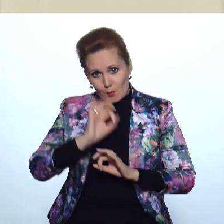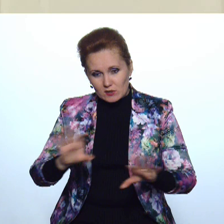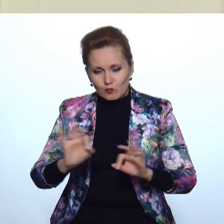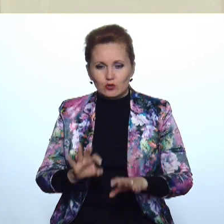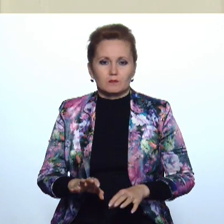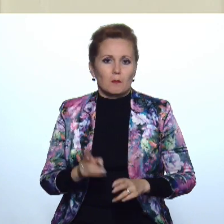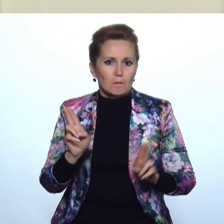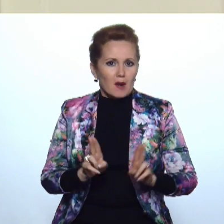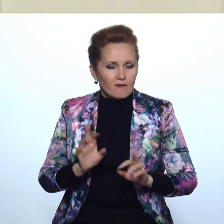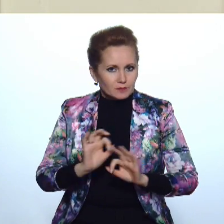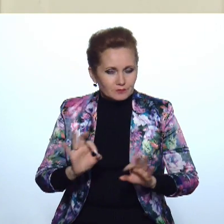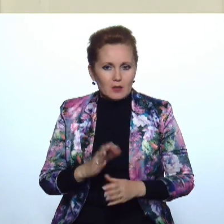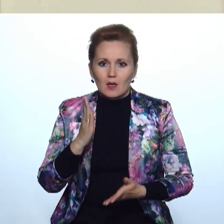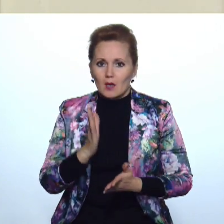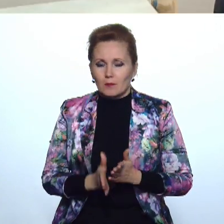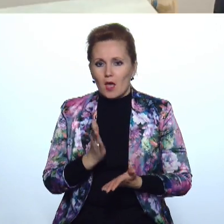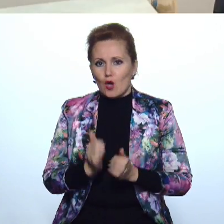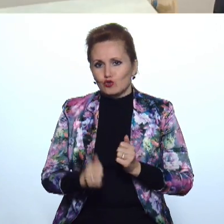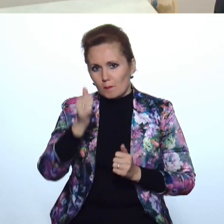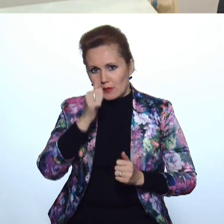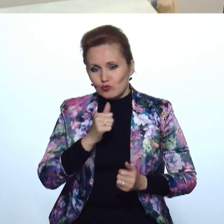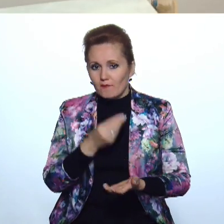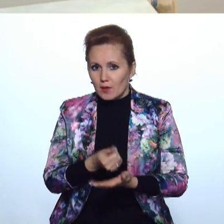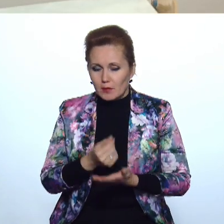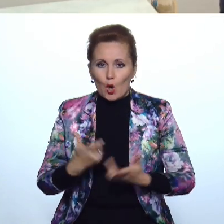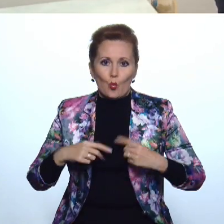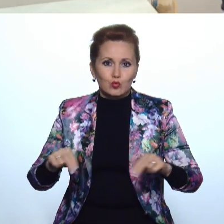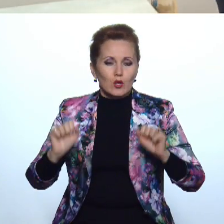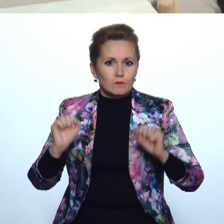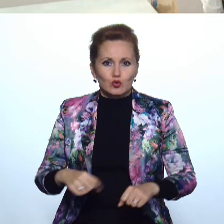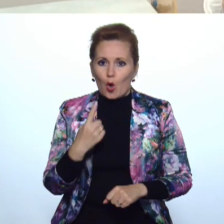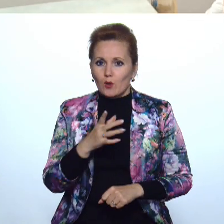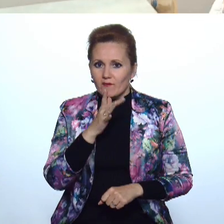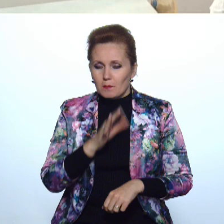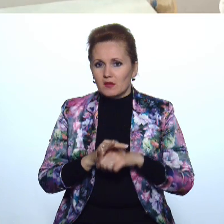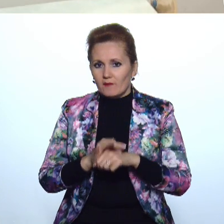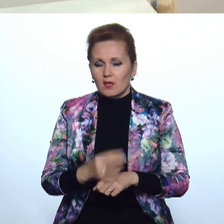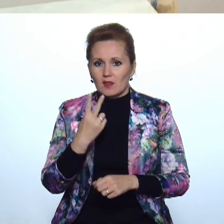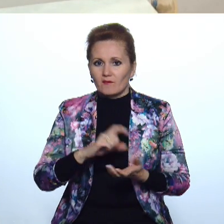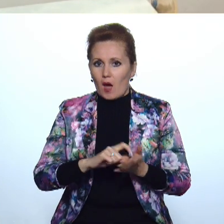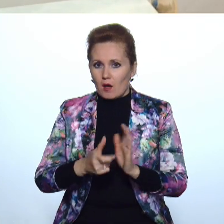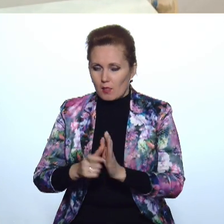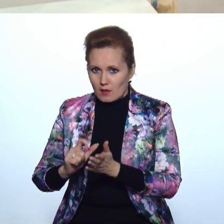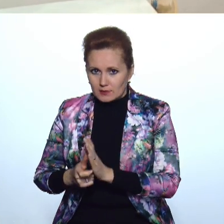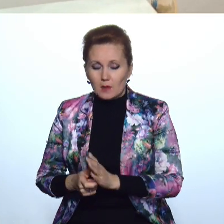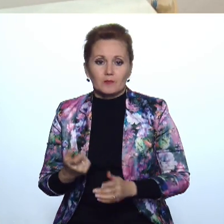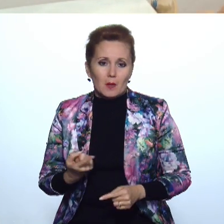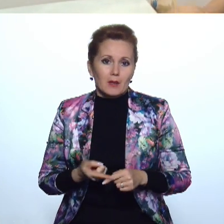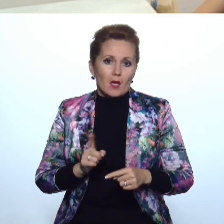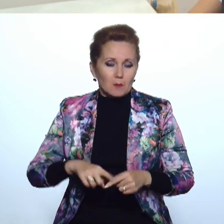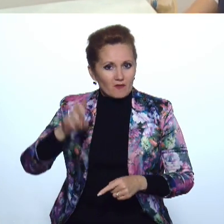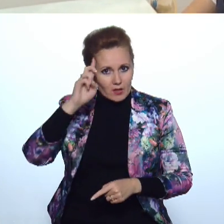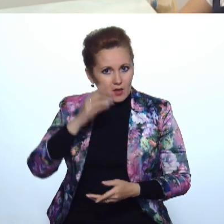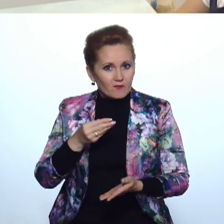правила. Выплата будет ежемесячной. Одновременно учитель может вести только два класса. Тогда и вознаграждение удвоят. При этом